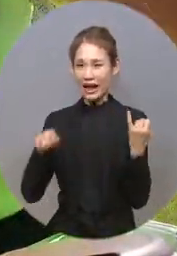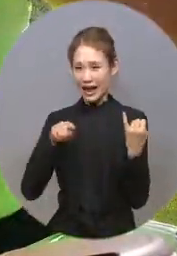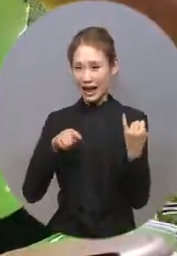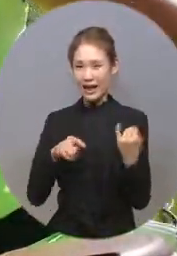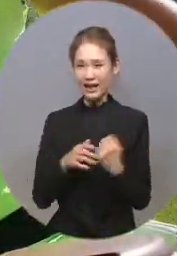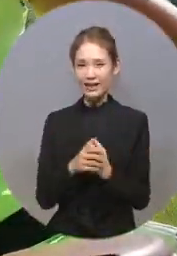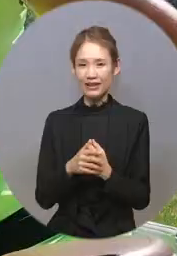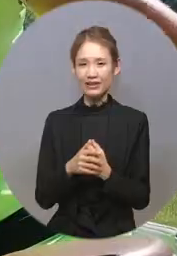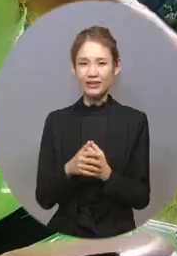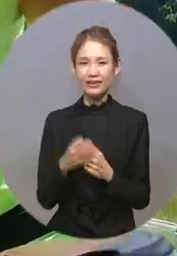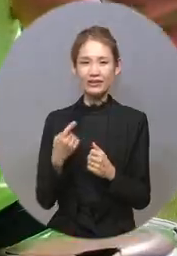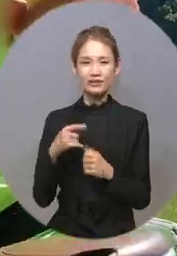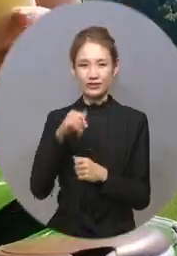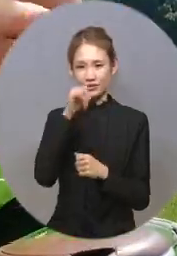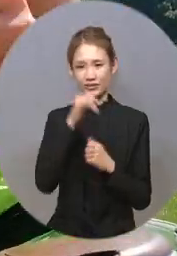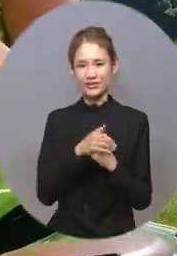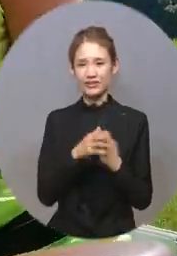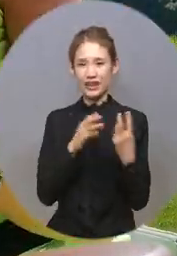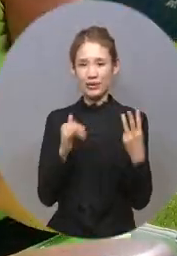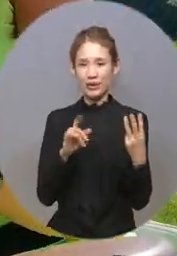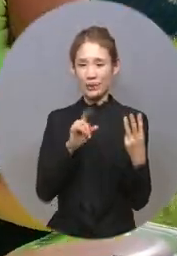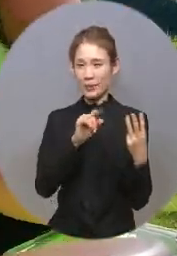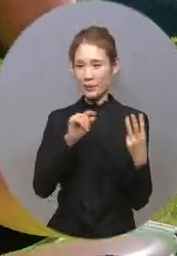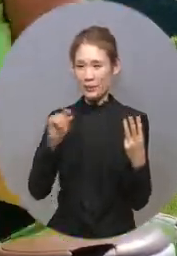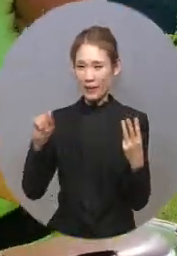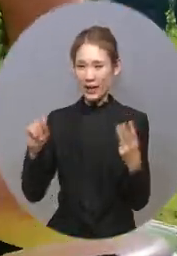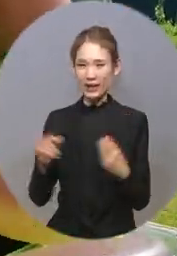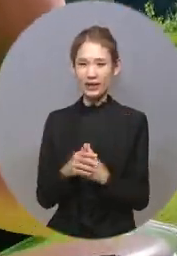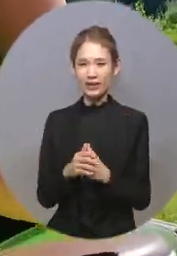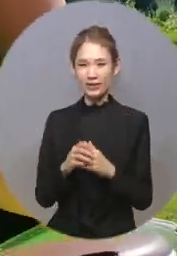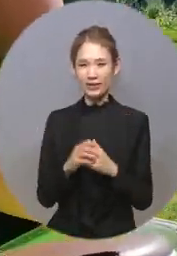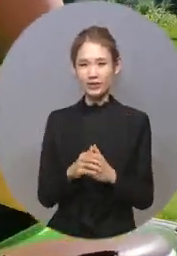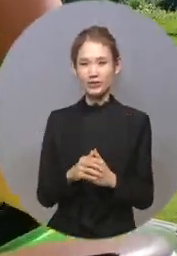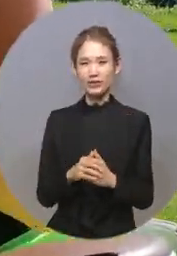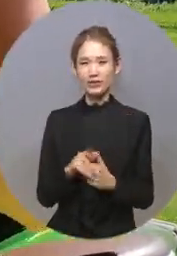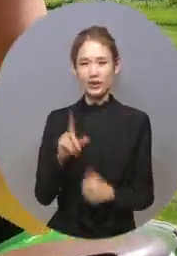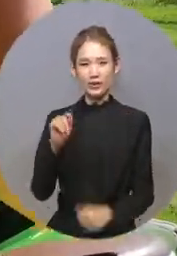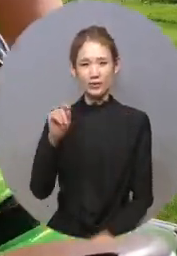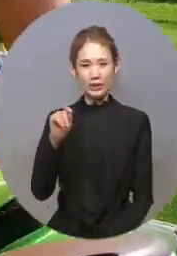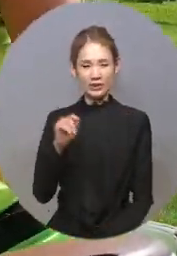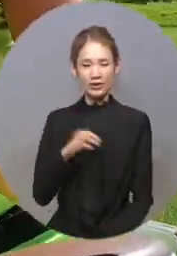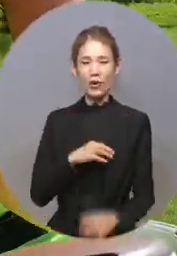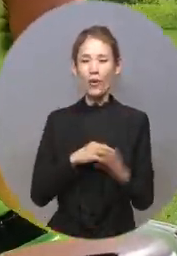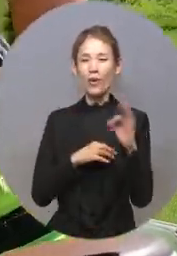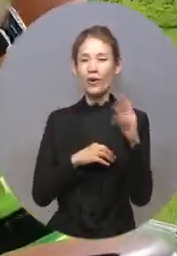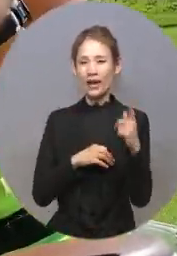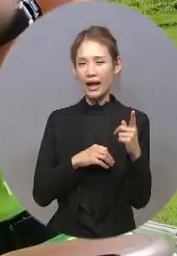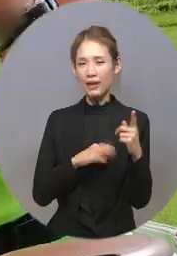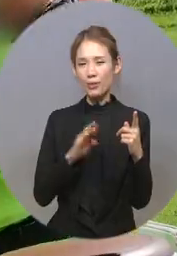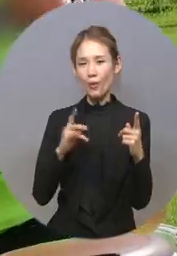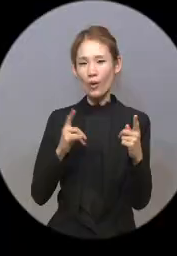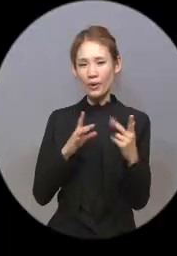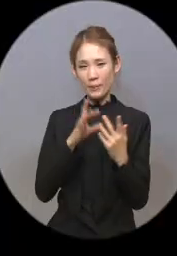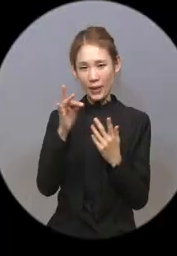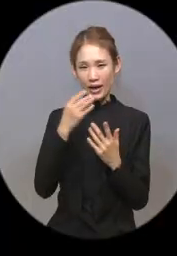오빠 뒤에 있어. 어때? 세 명에서 만 원. 콜. 아 보기만 하는 거야? 만 원짜리. 아 오케이 오케이. 그러니까 셋 중에 보기 하는 사람이 이기는